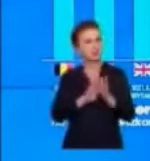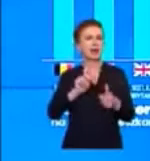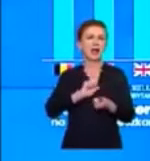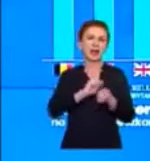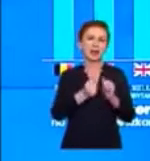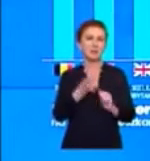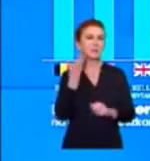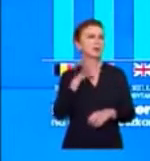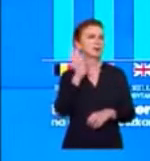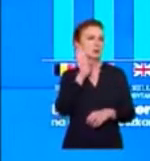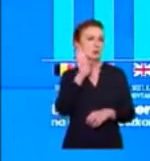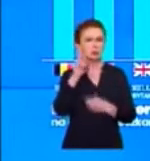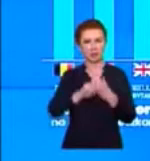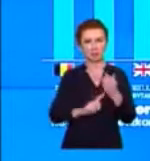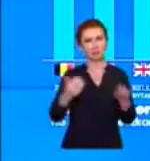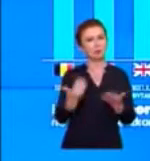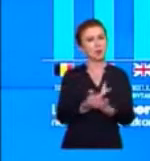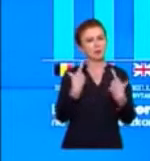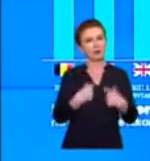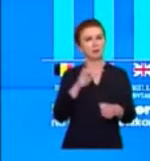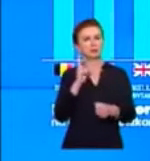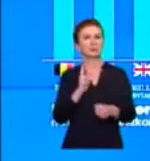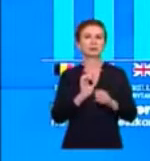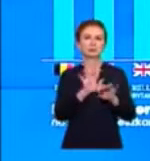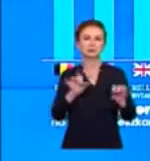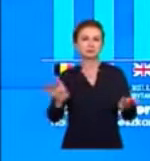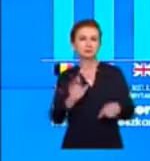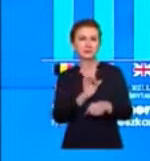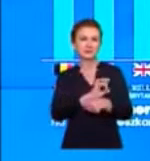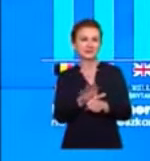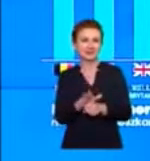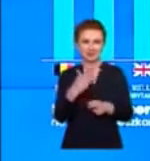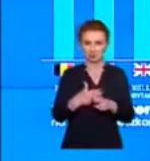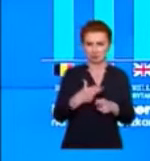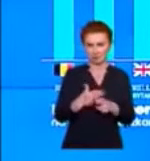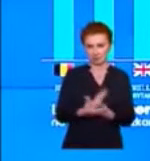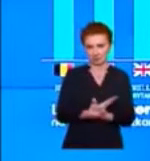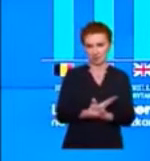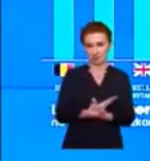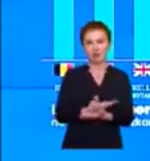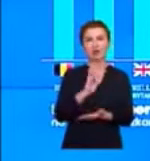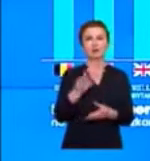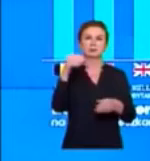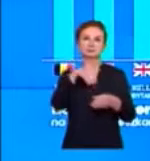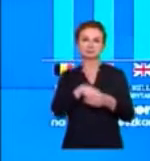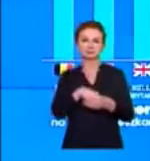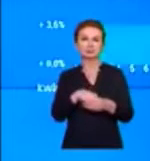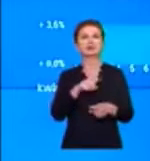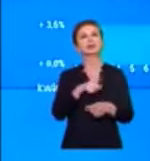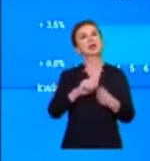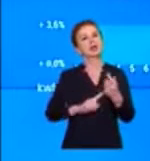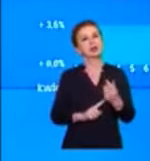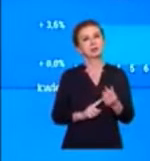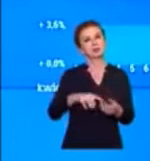podobna liczba nowych osób, które zostaną zakażone koronawirusem w Polsce, które wejdą do tej liczby przypadków